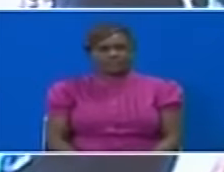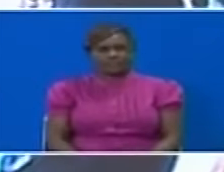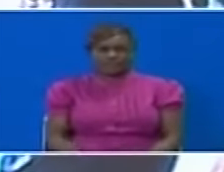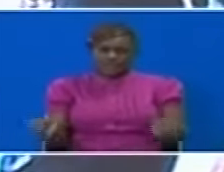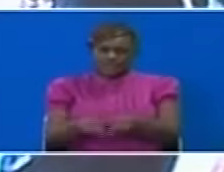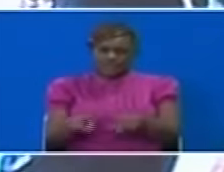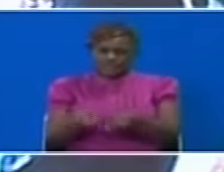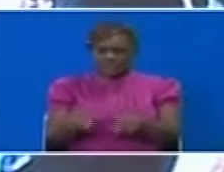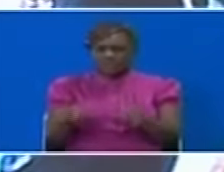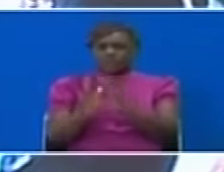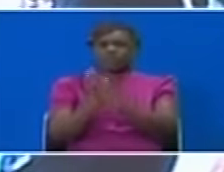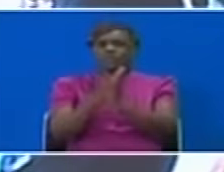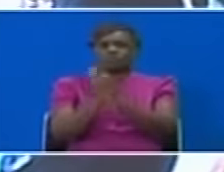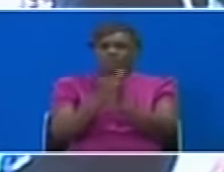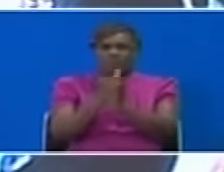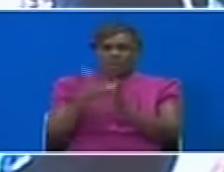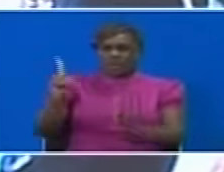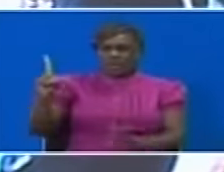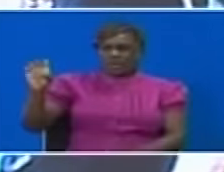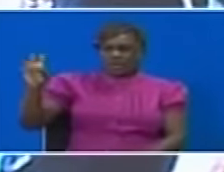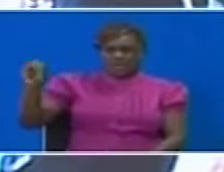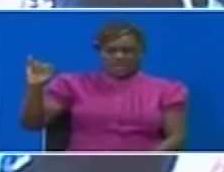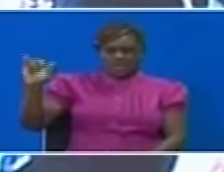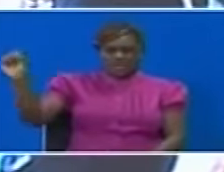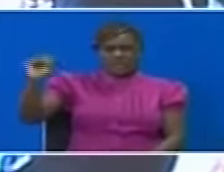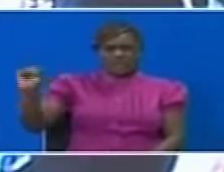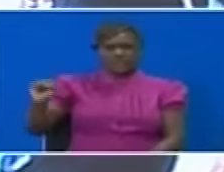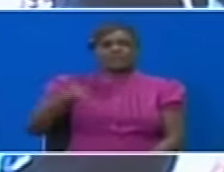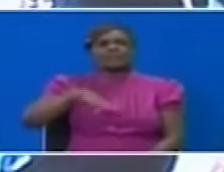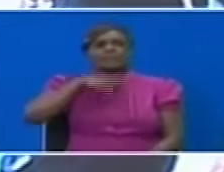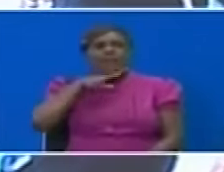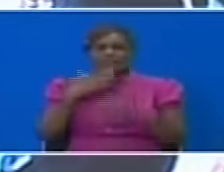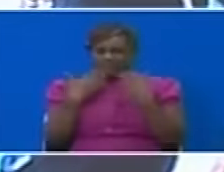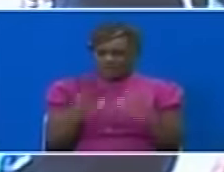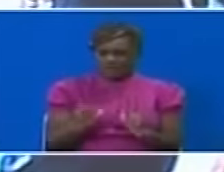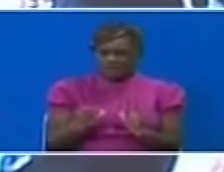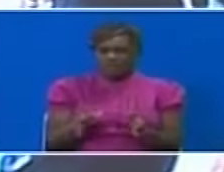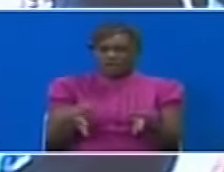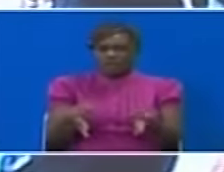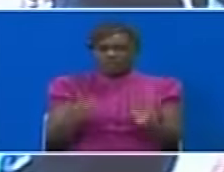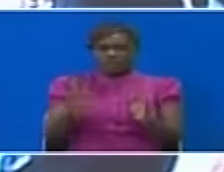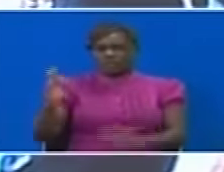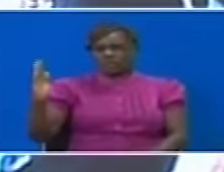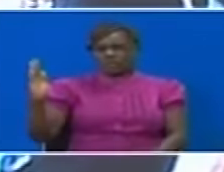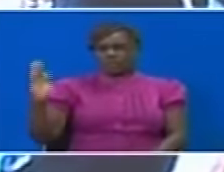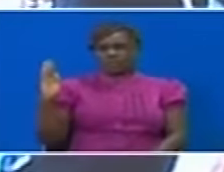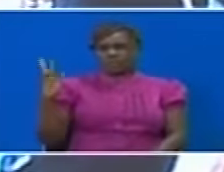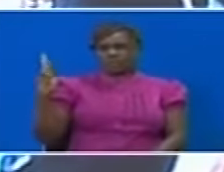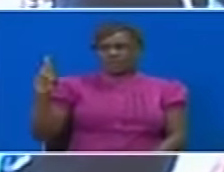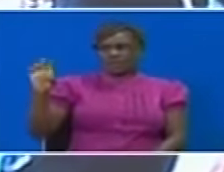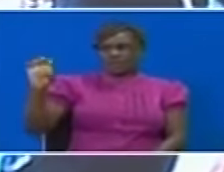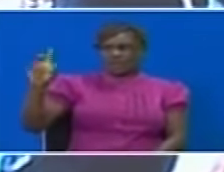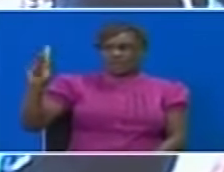Tukiwa bado katika taarifa hizi ni kwamba Dennis Mumanyi kwa sasa ni marehemu. Dennis alikuwa afisa wa usalama kwenye kikosi cha Reke